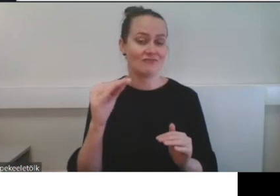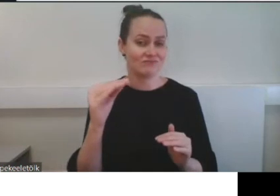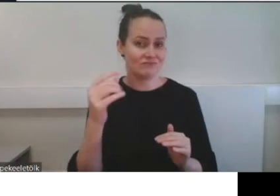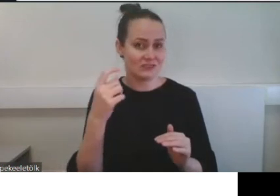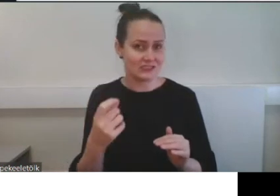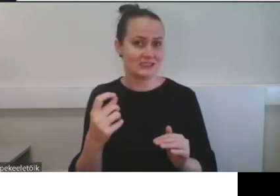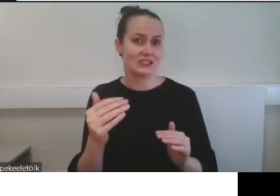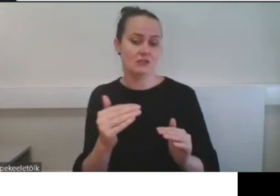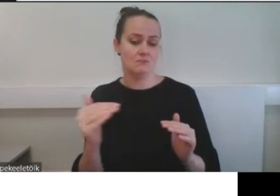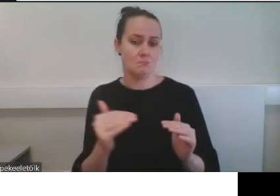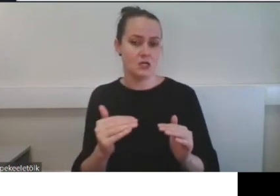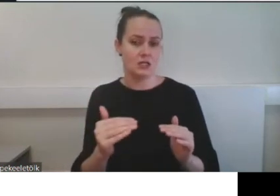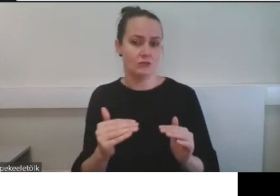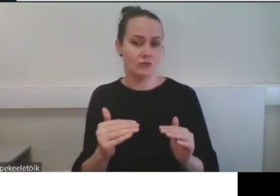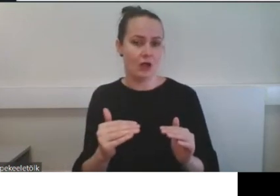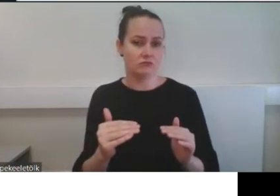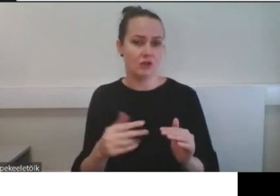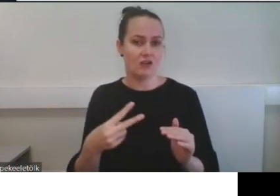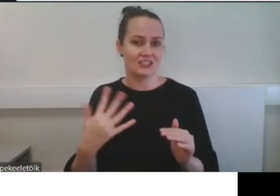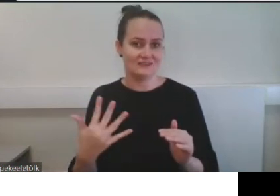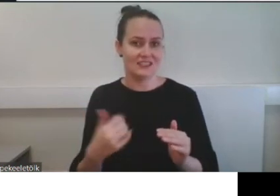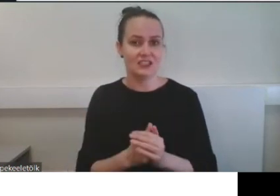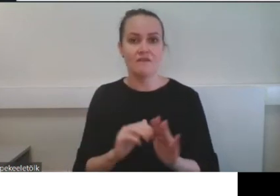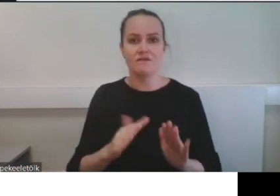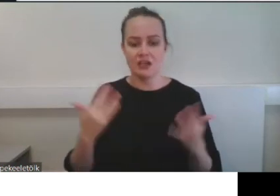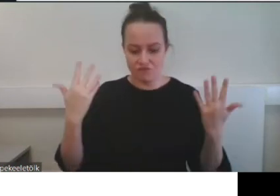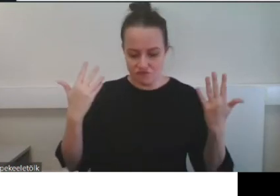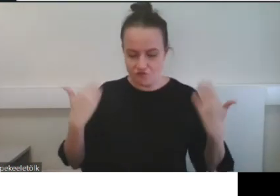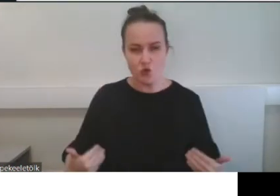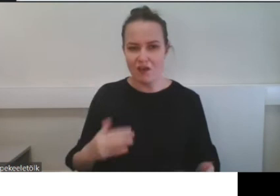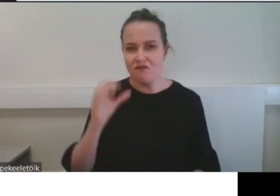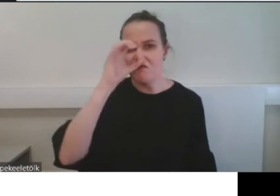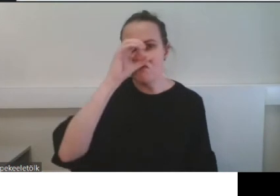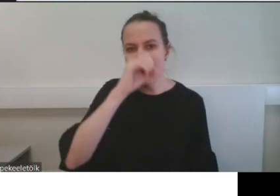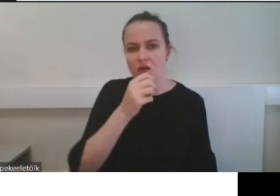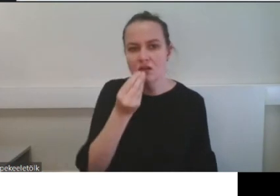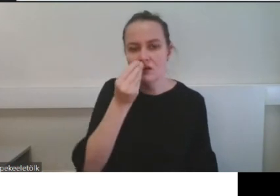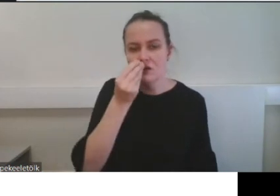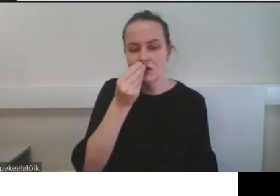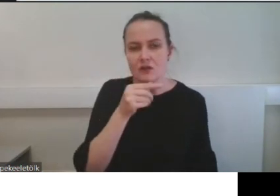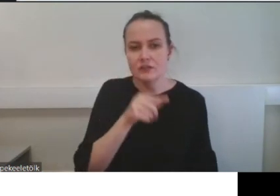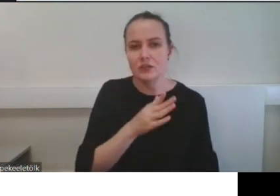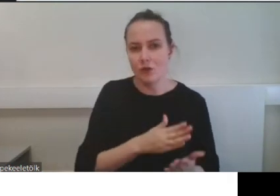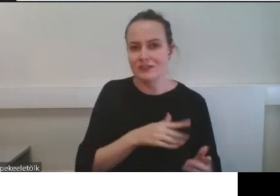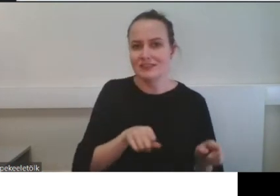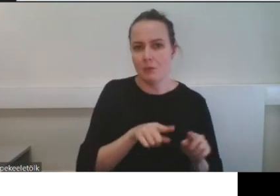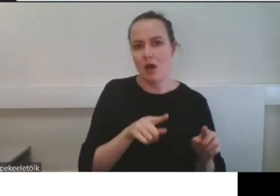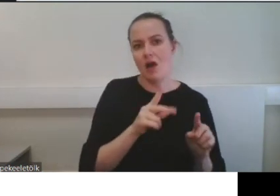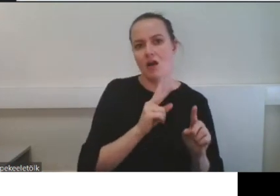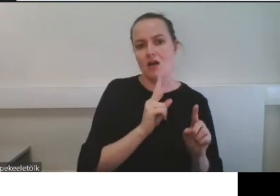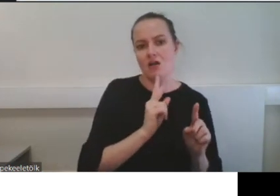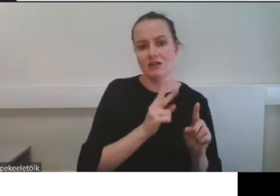kujundajad nagu kasutavad neid andmeid, mida saadakse siis statistikast ja kaasaarvatud